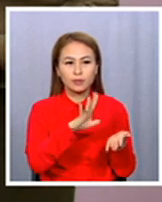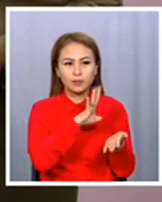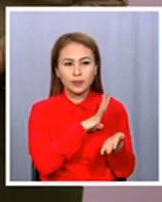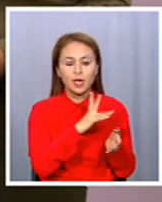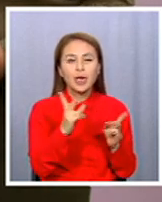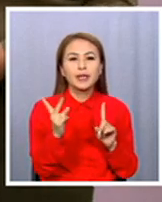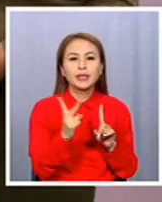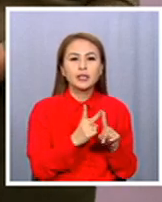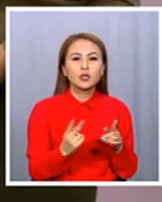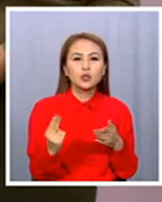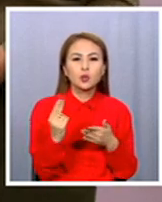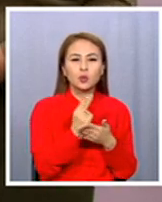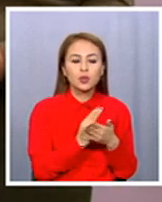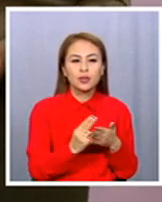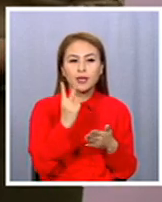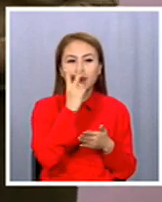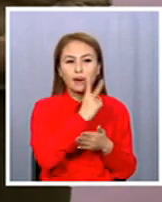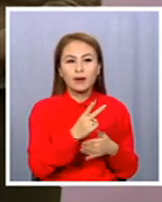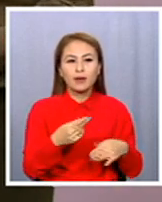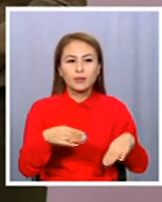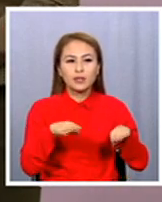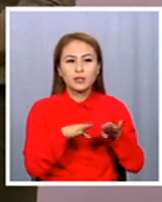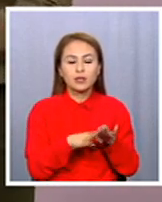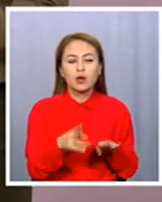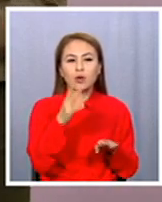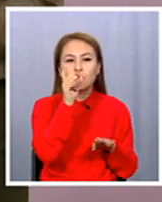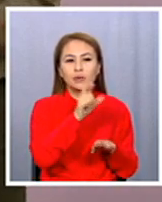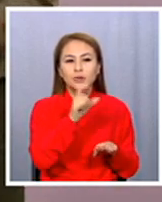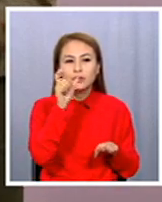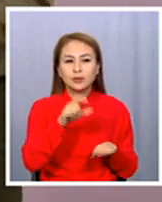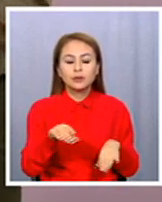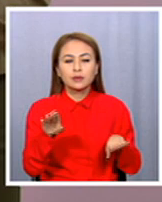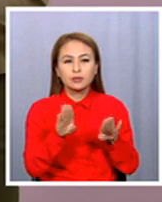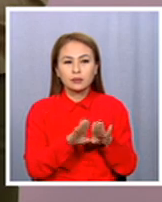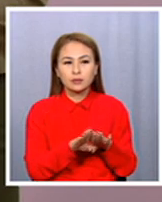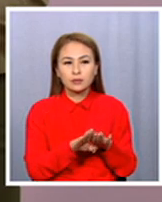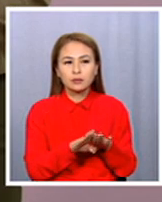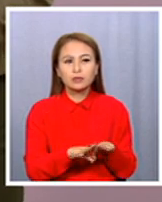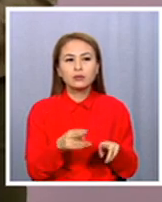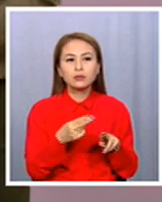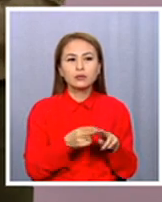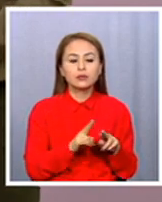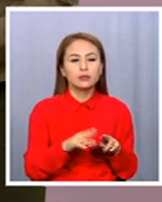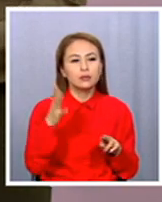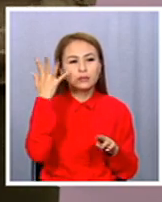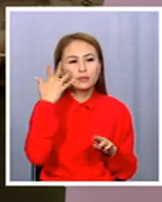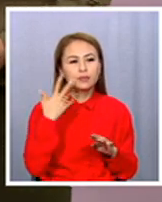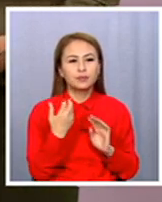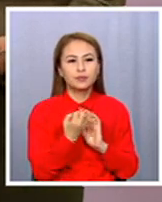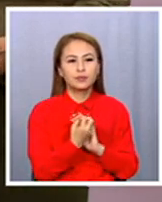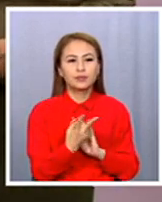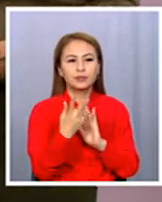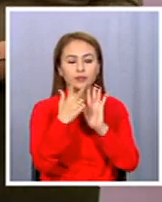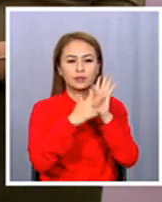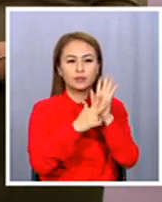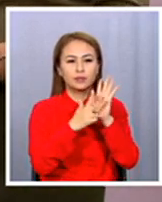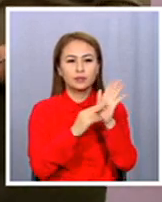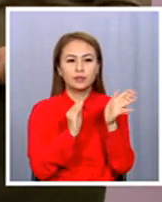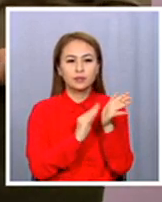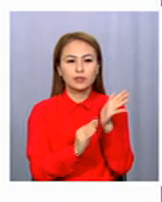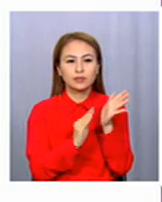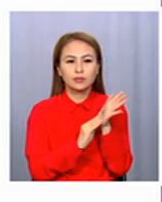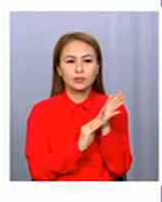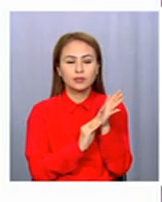суретке қараймыз, теңдей 12 бөлікке бөлінген, сондықтан бөлшек сызығының астына 12 санын жазып